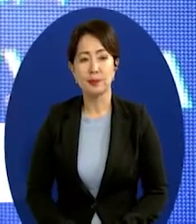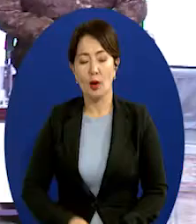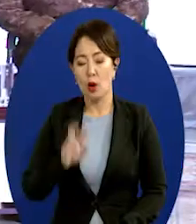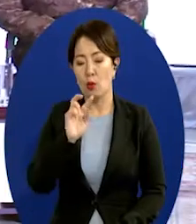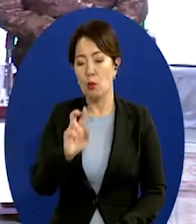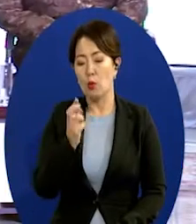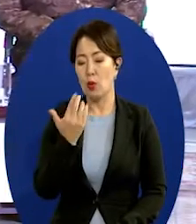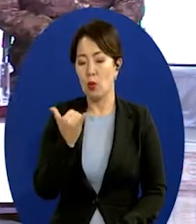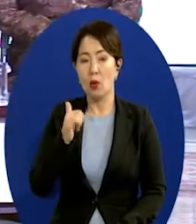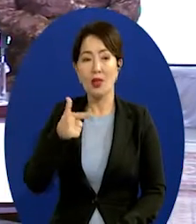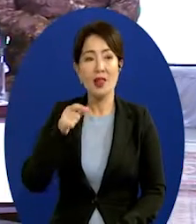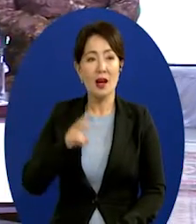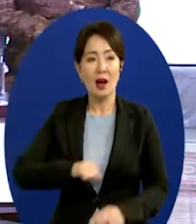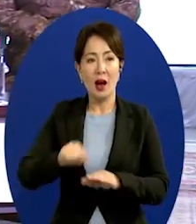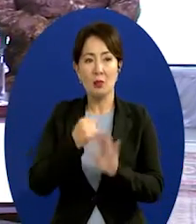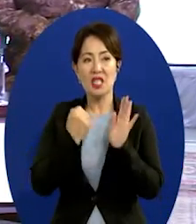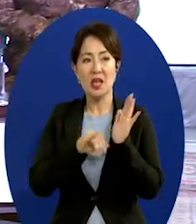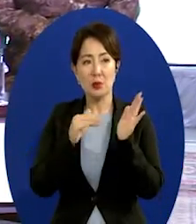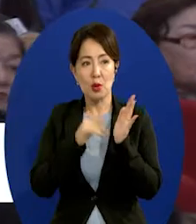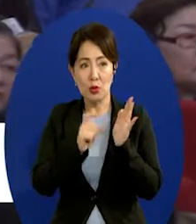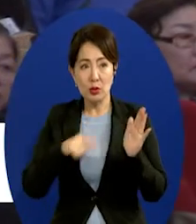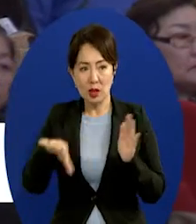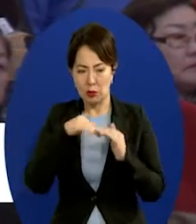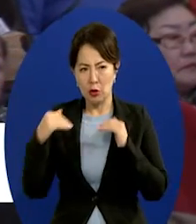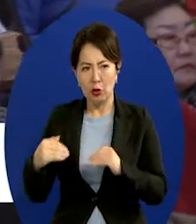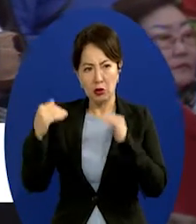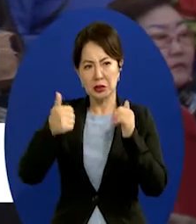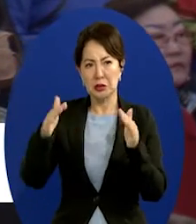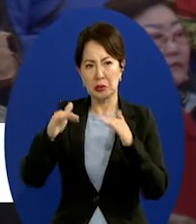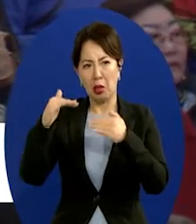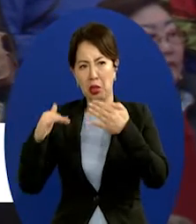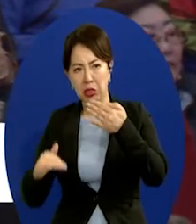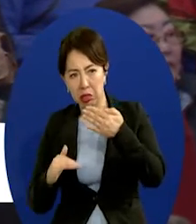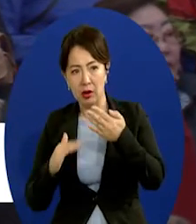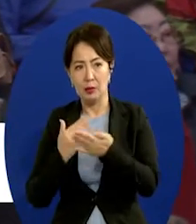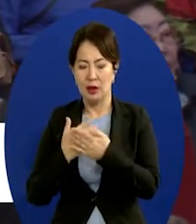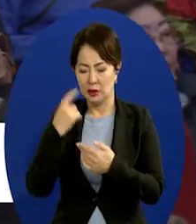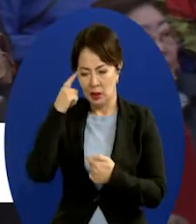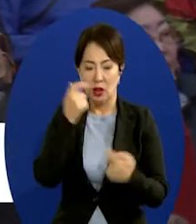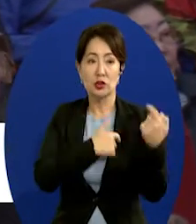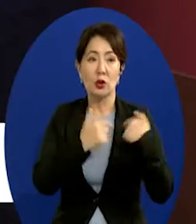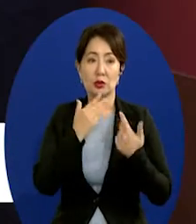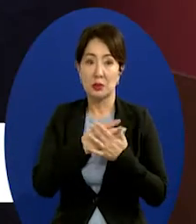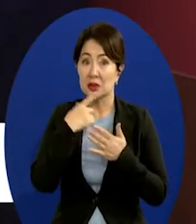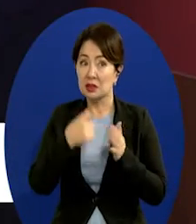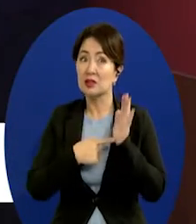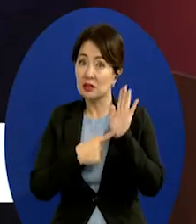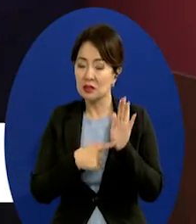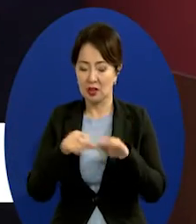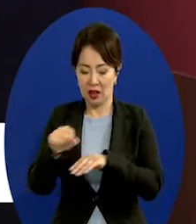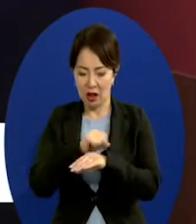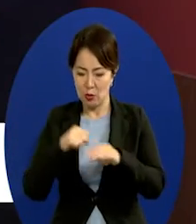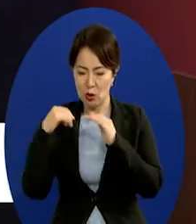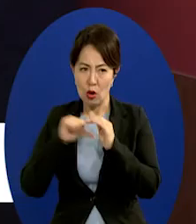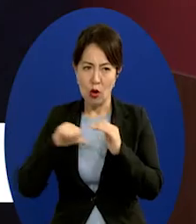Булган аймаг 60 мянган гаруй хүн амтай. Улстай хөгжлөөрөө сүүл мөшгөж байгаад нутгийн иргэд санаа зовмдөг тухайга уулзалт дээр онцолж байлаа. Аймаг орнуудыг